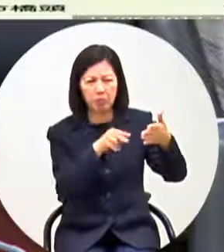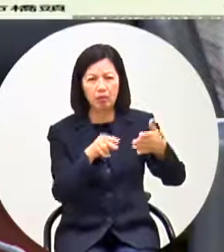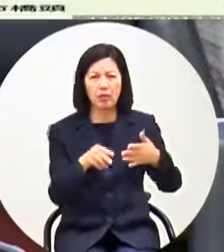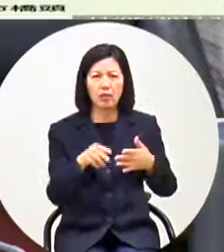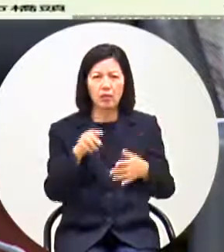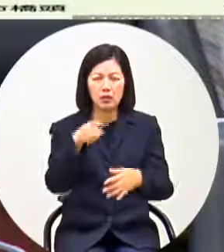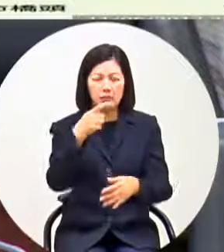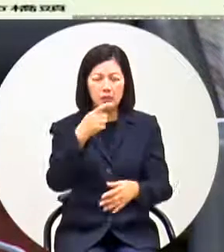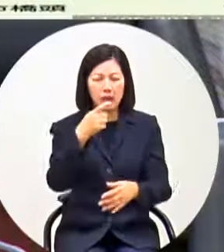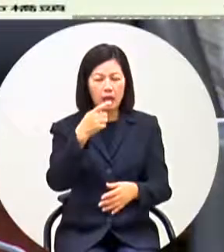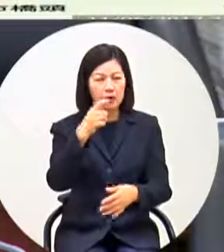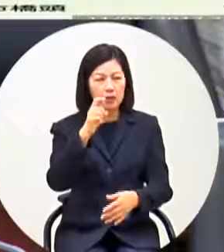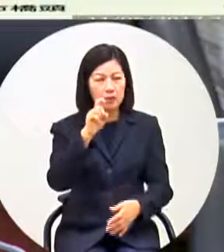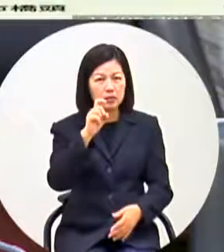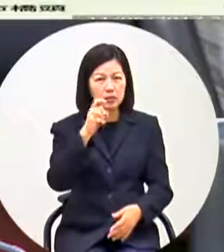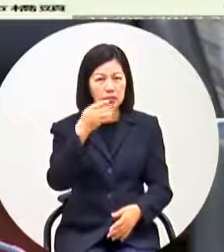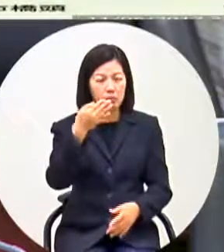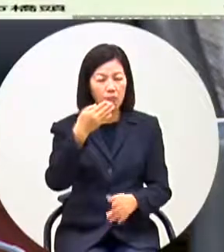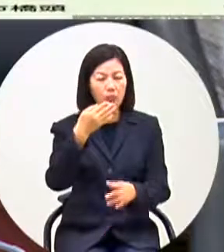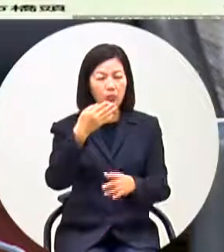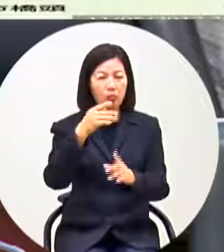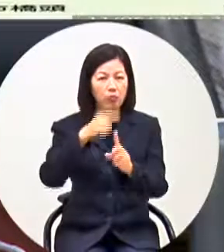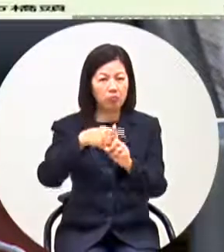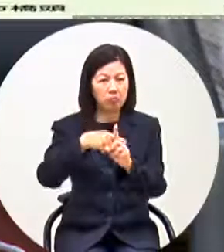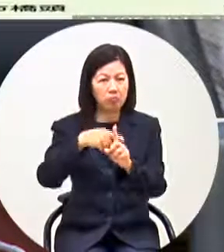也是119。你看像